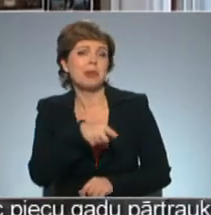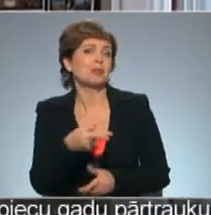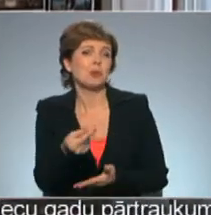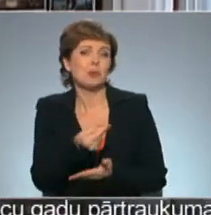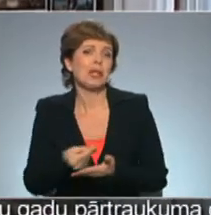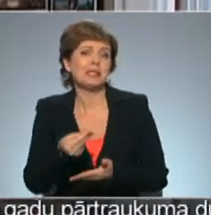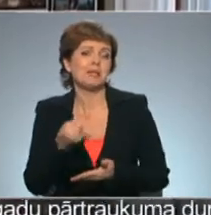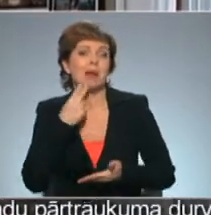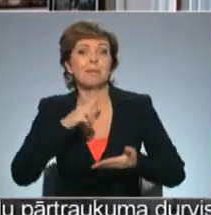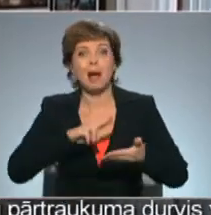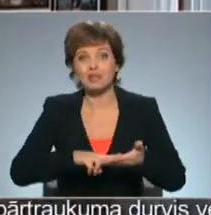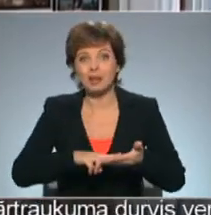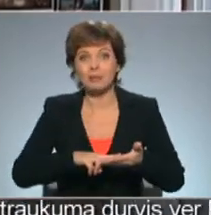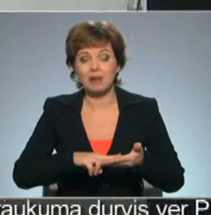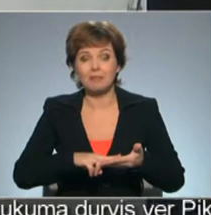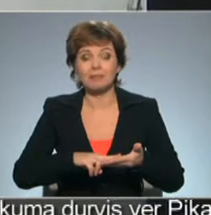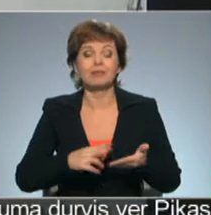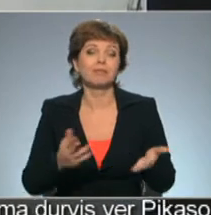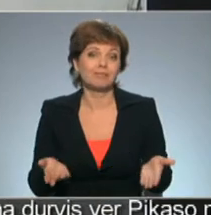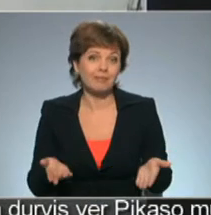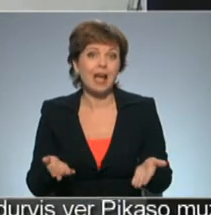pastmarkas. Ha-ha, jā.